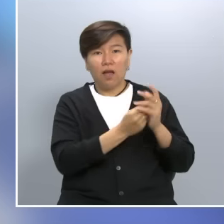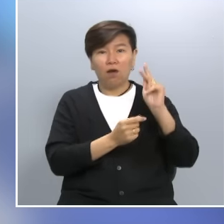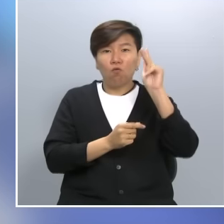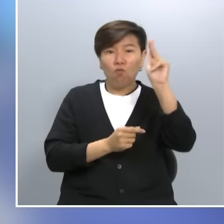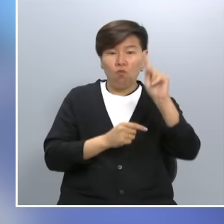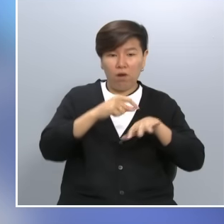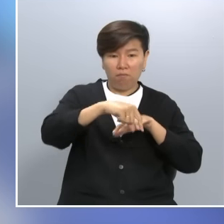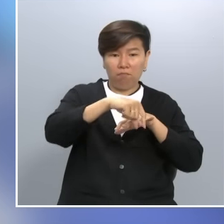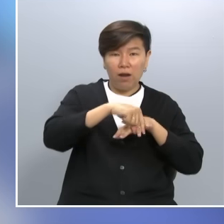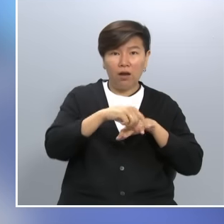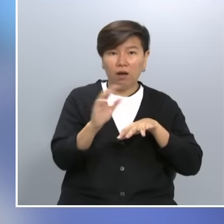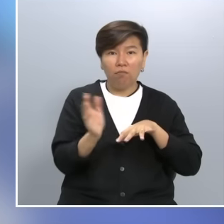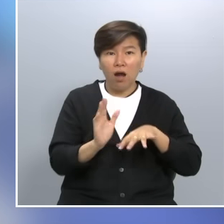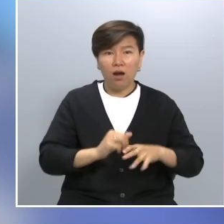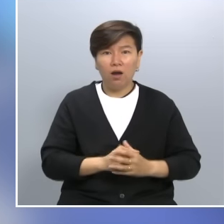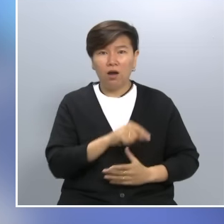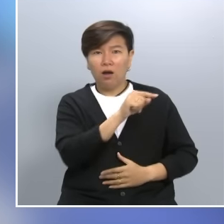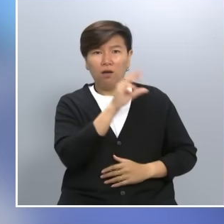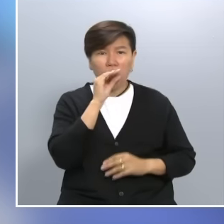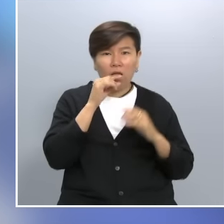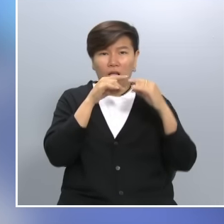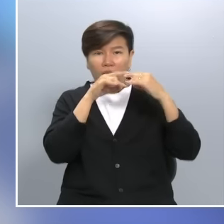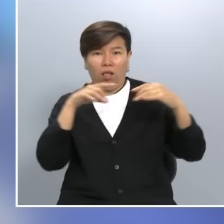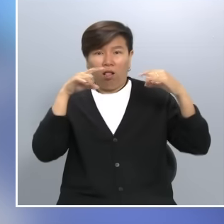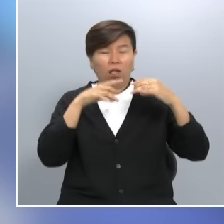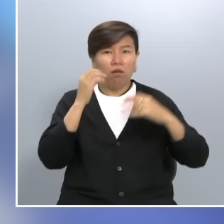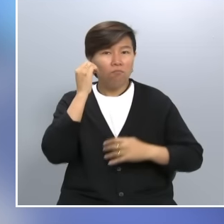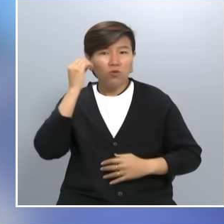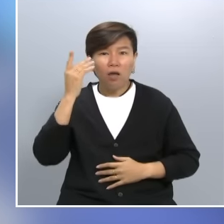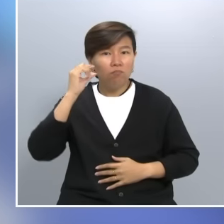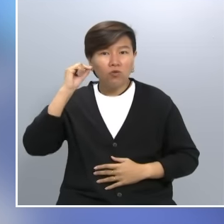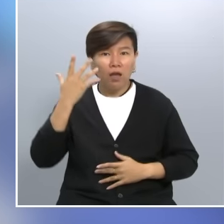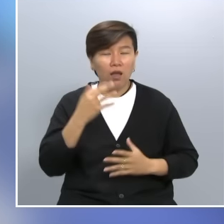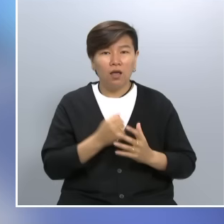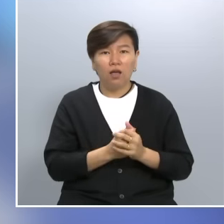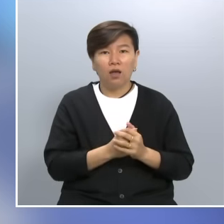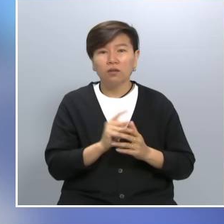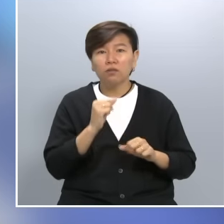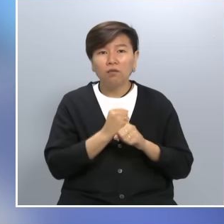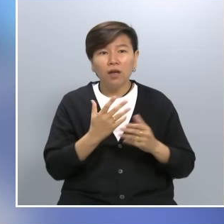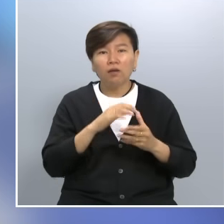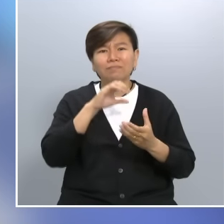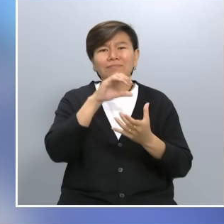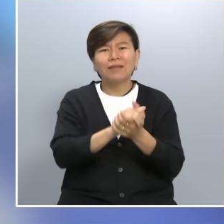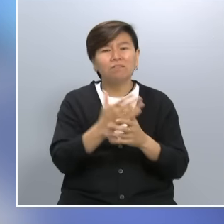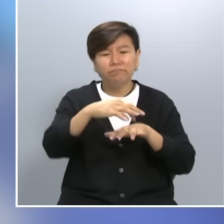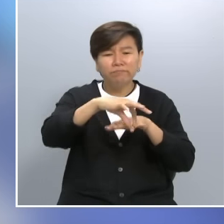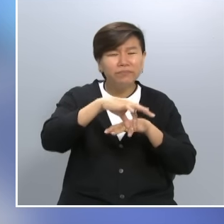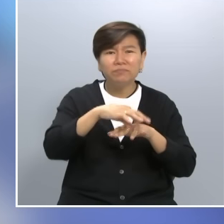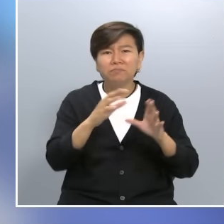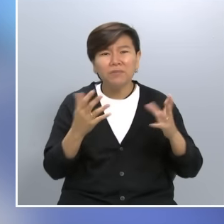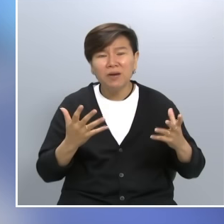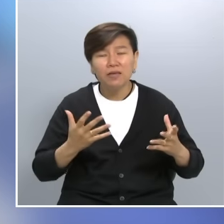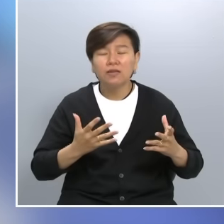จะมั่นหมายสุดท้ายก็คือคุยกันไม่รู้เรื่องอ่ะค่ะแล้วก็คือจบที่ก็ยังไม่ได้จัดงานมั่นใดๆค่ะ